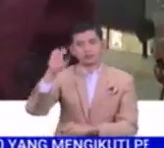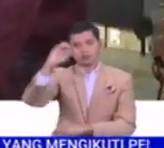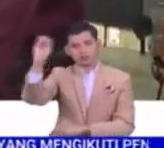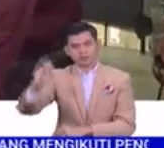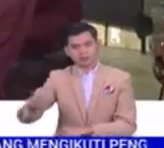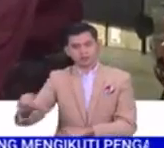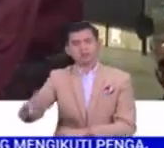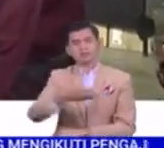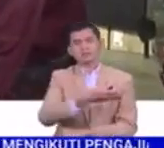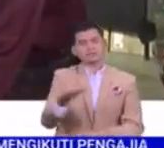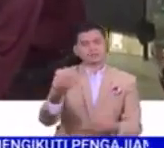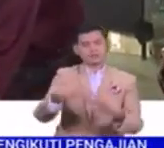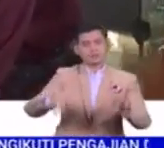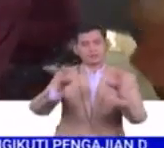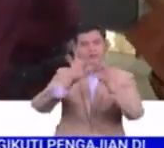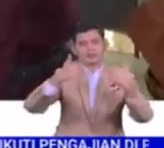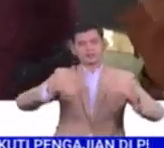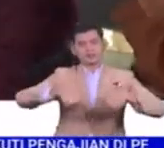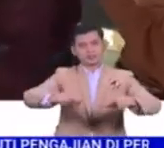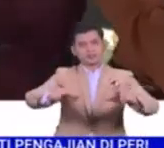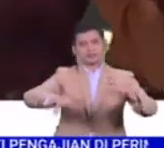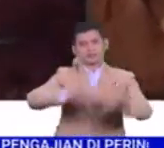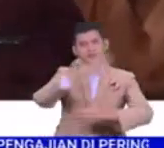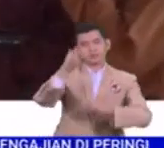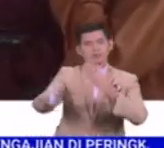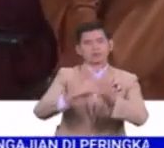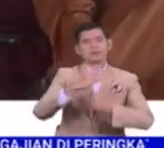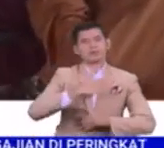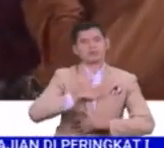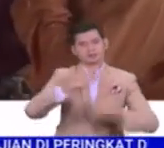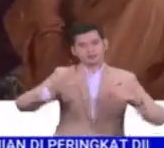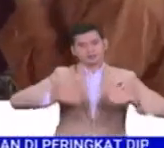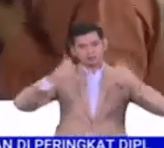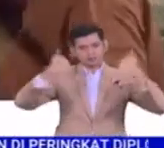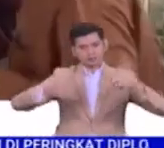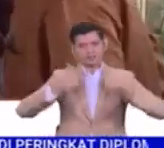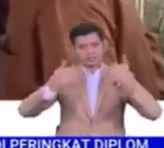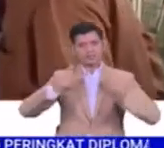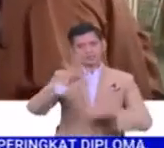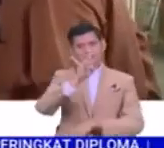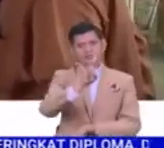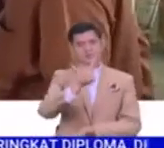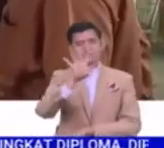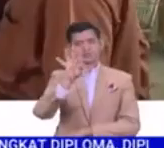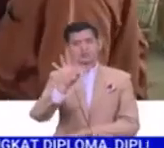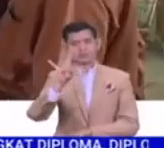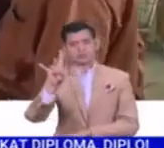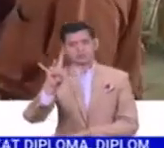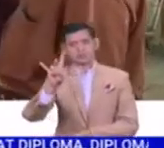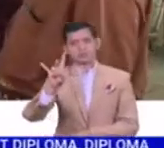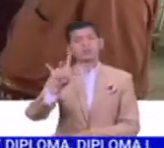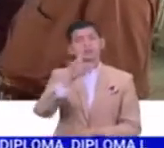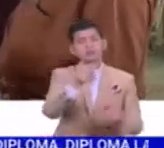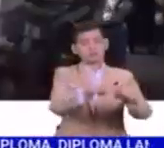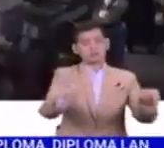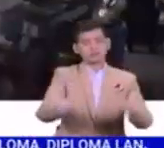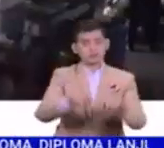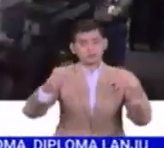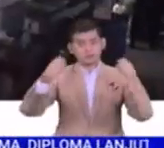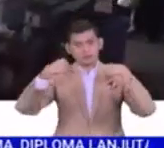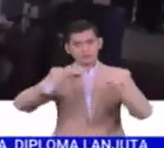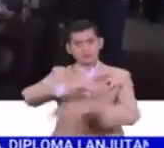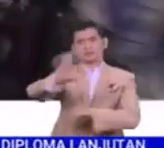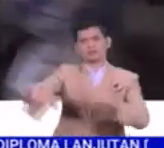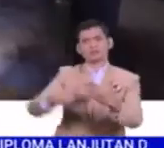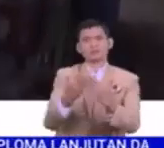bekalan mentah menerusi pelaksanaan program My Best Buy Carnival Raya membabitkan 797 outlet pemasaran di